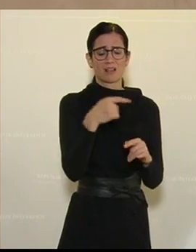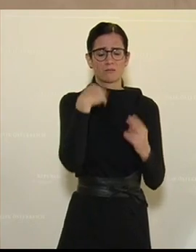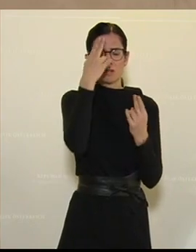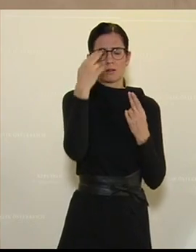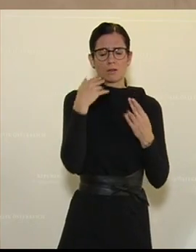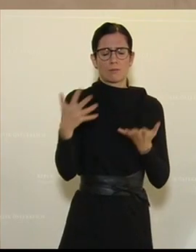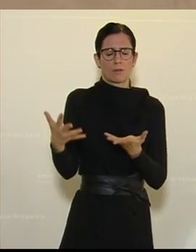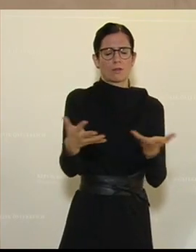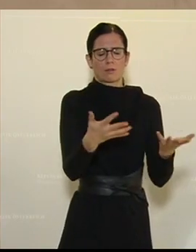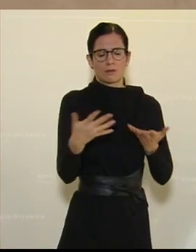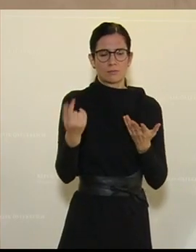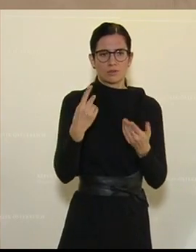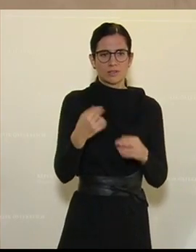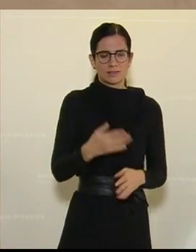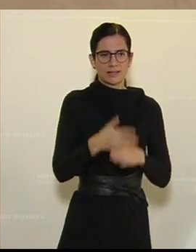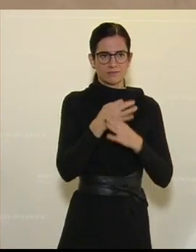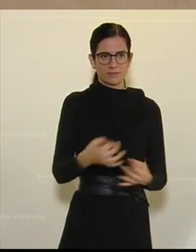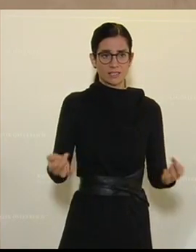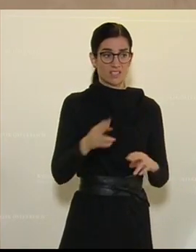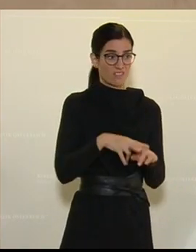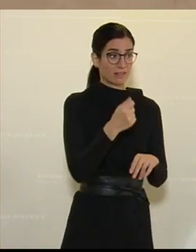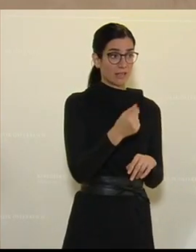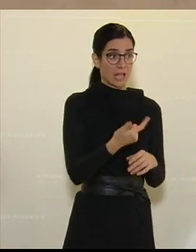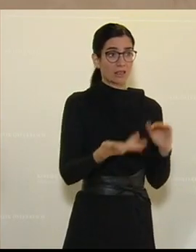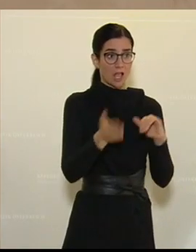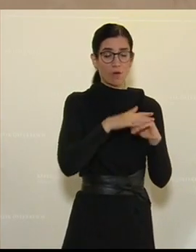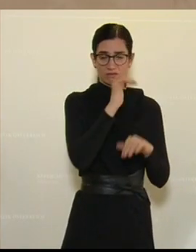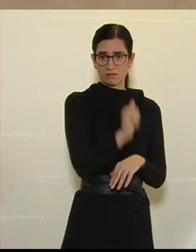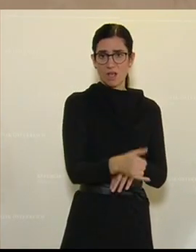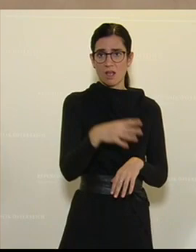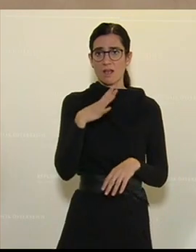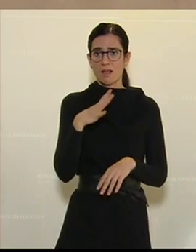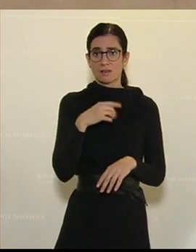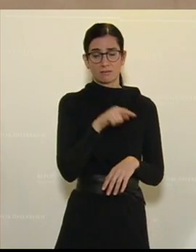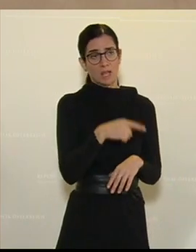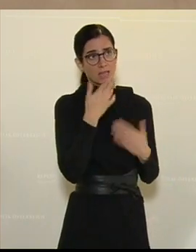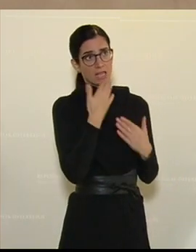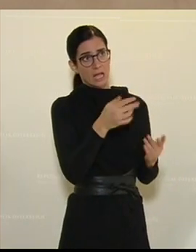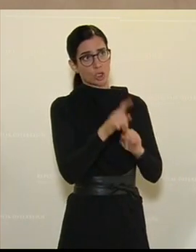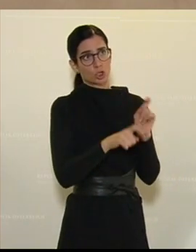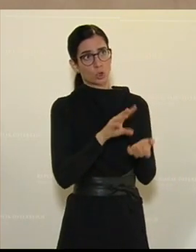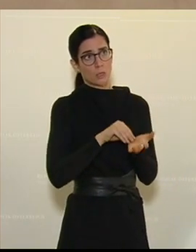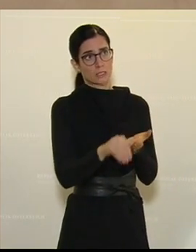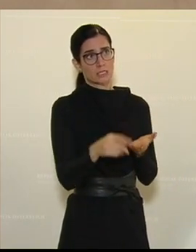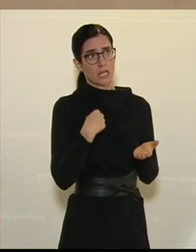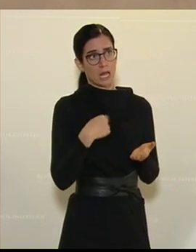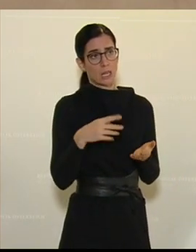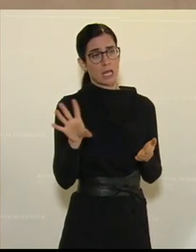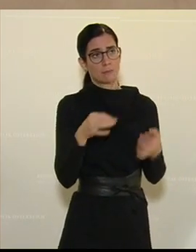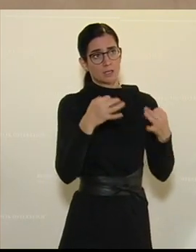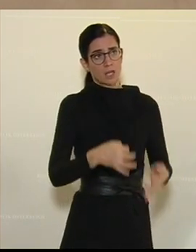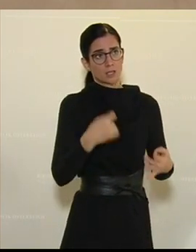Blindflug. Und ein Blindflug nützt nichts, wenn die Mittel mehr werden. Das ist eigentlich eher ein Dank an die Steuerzahler, dass sie das mit